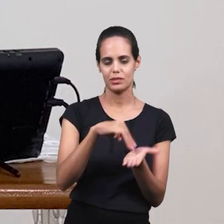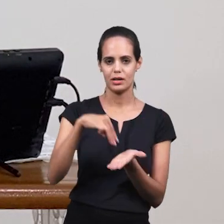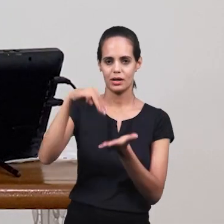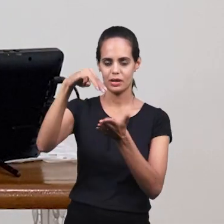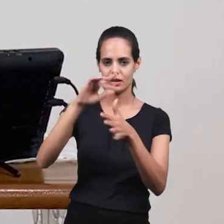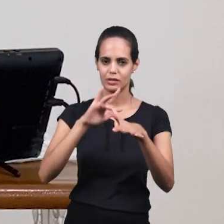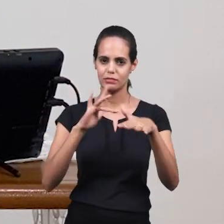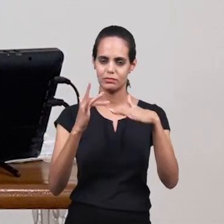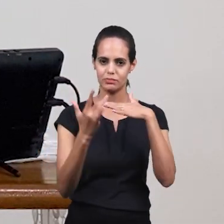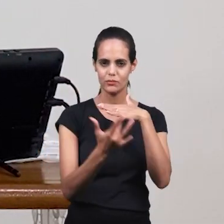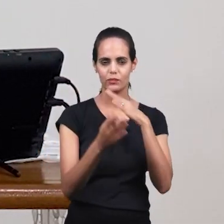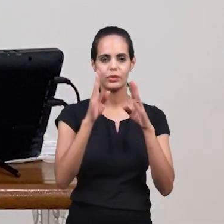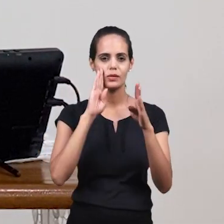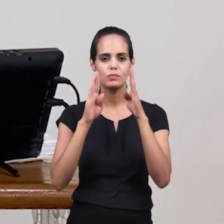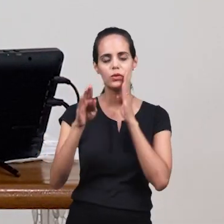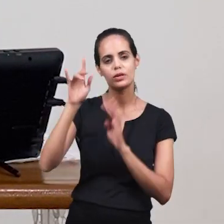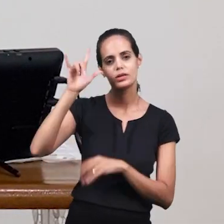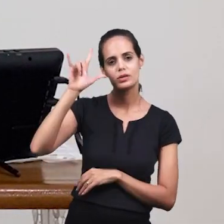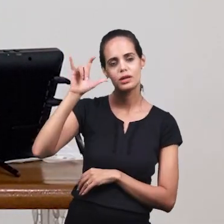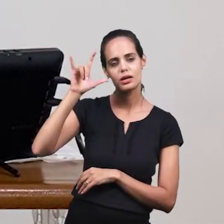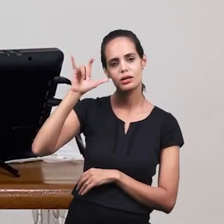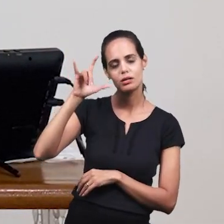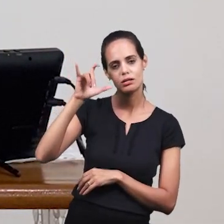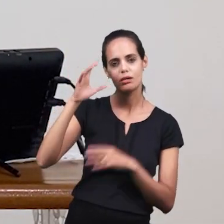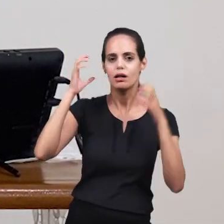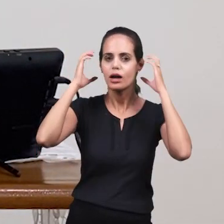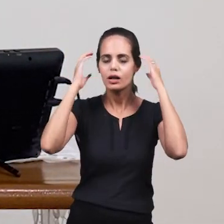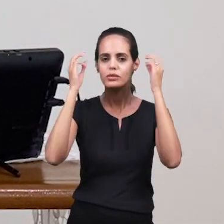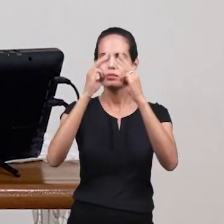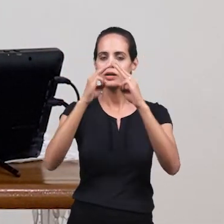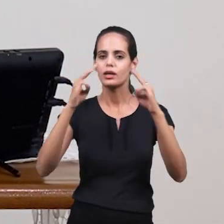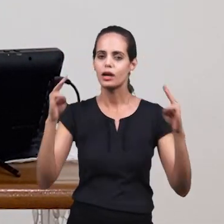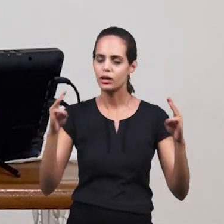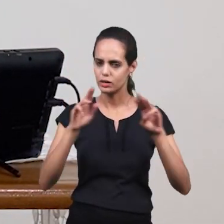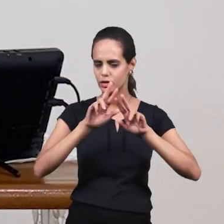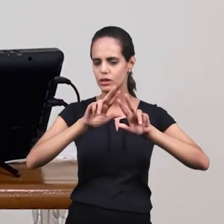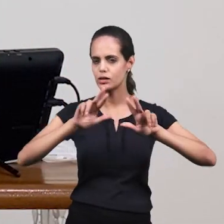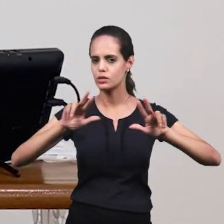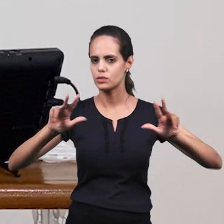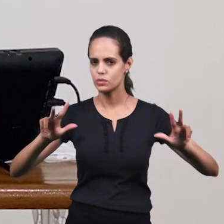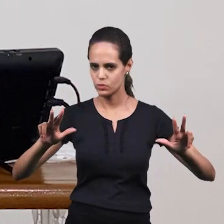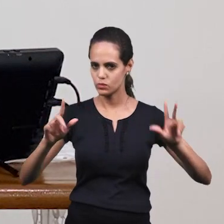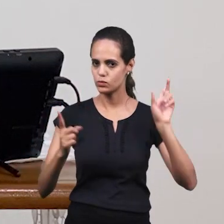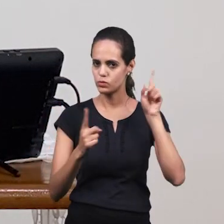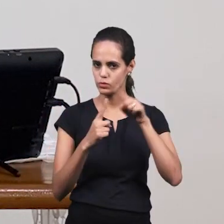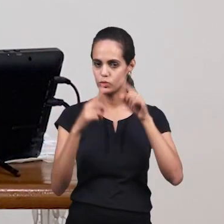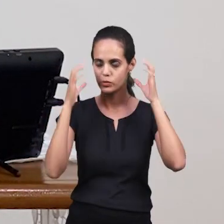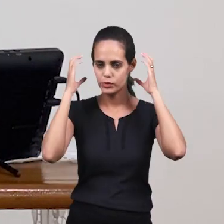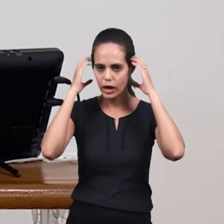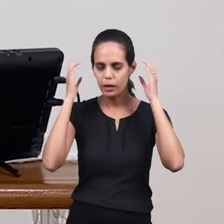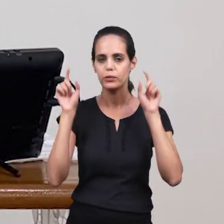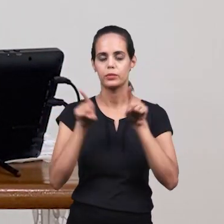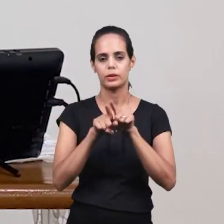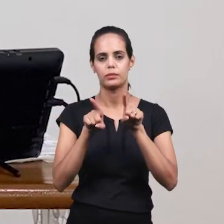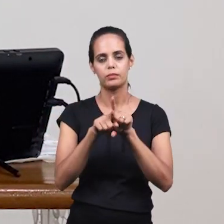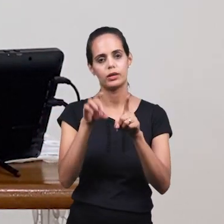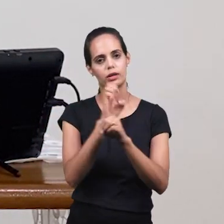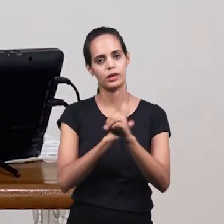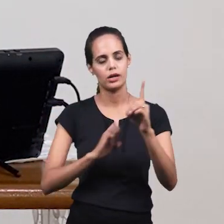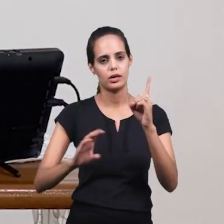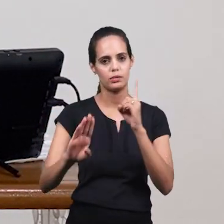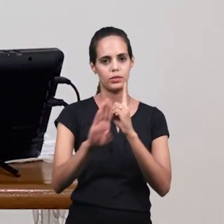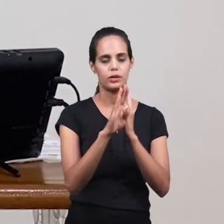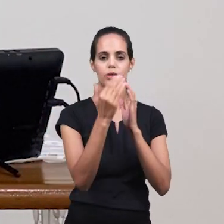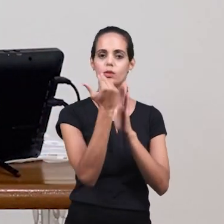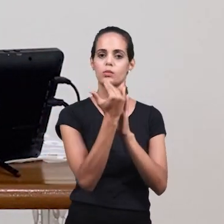Instagram, Facebook, Radio Manaim et d'autres radios. Nous avons aussi l'école biblique dominicale,